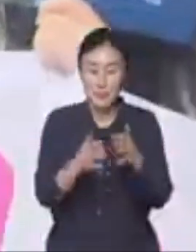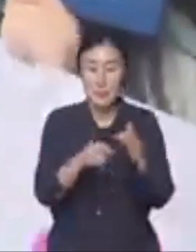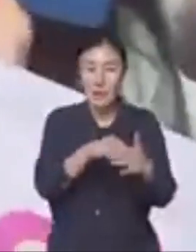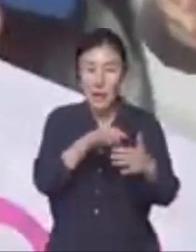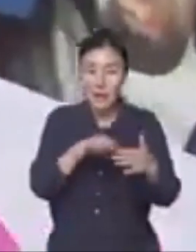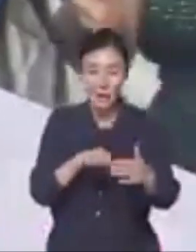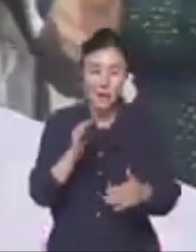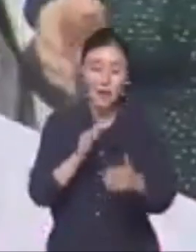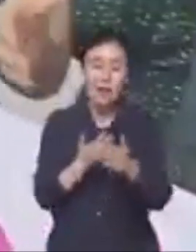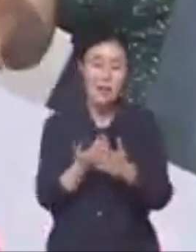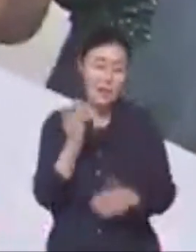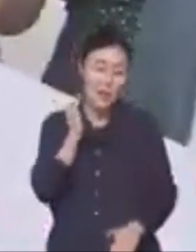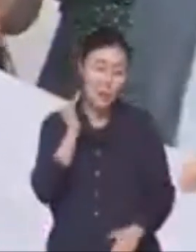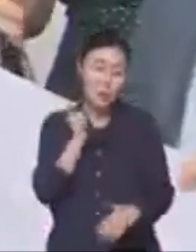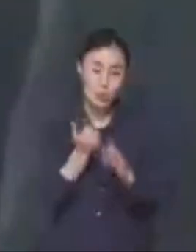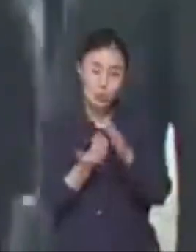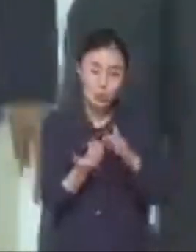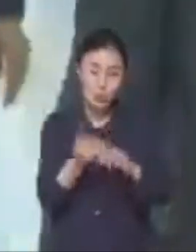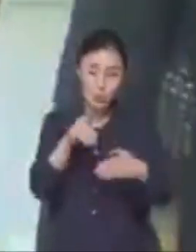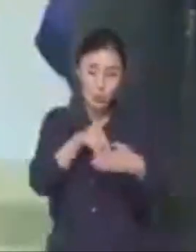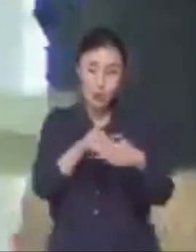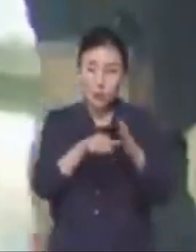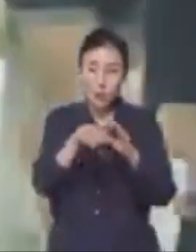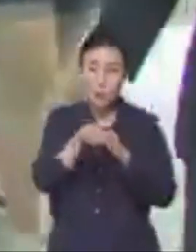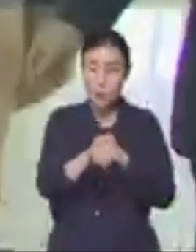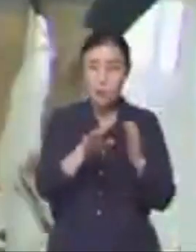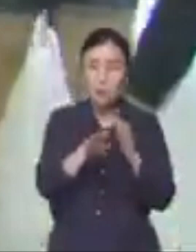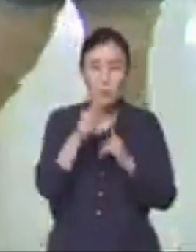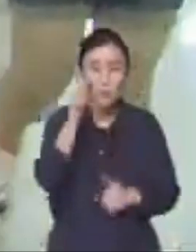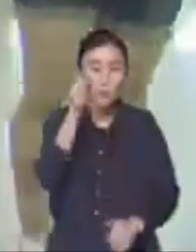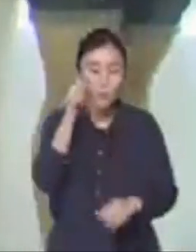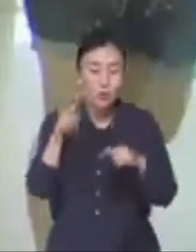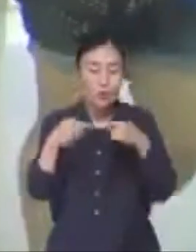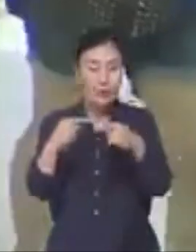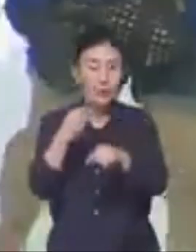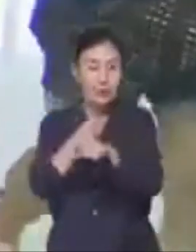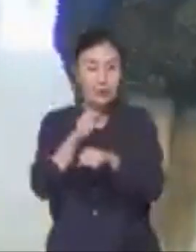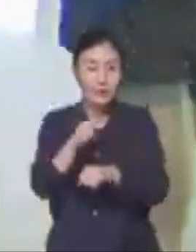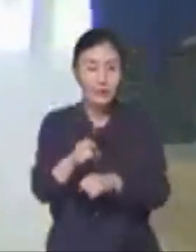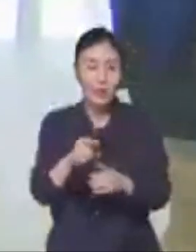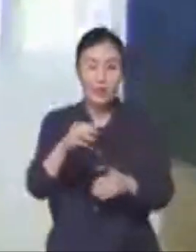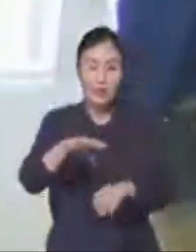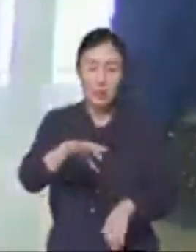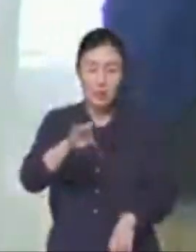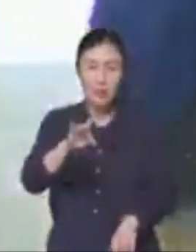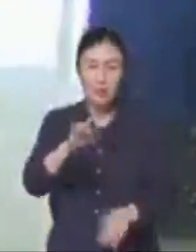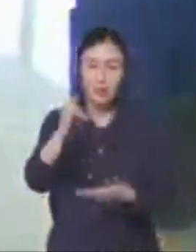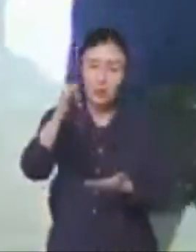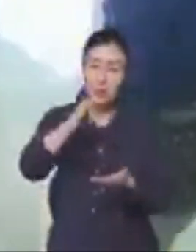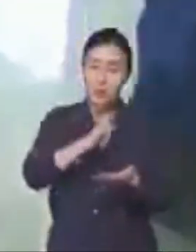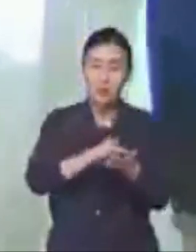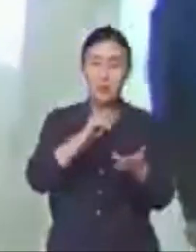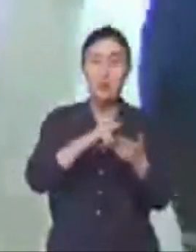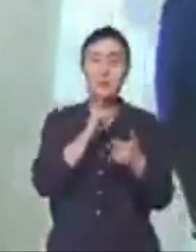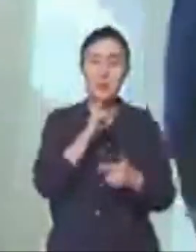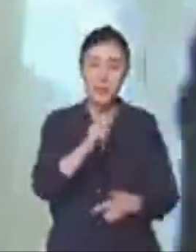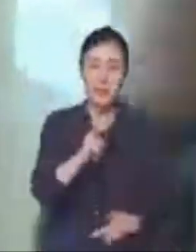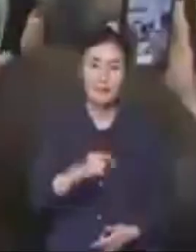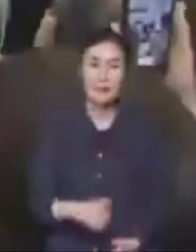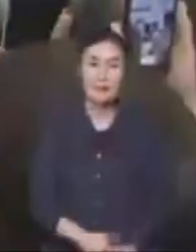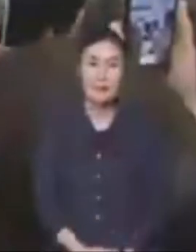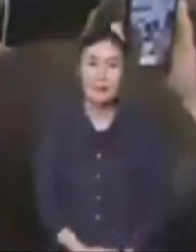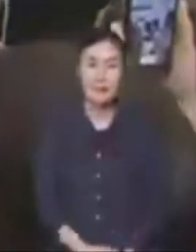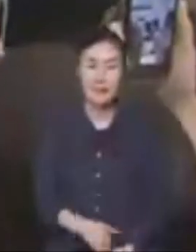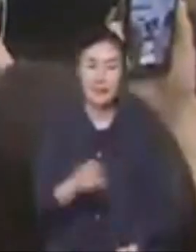당내 대선 경선에서 피한 뒤 미국 연수끼리에 올랐던 이낙연 전 대표가 처음으로 귀국 시점에 대해 입을 열었습니다